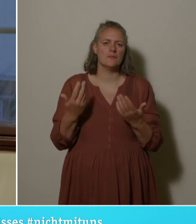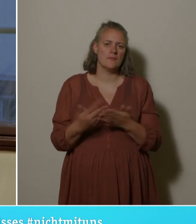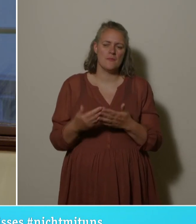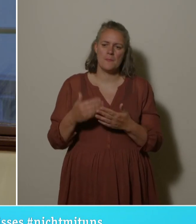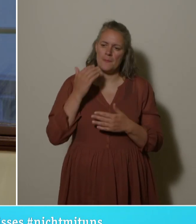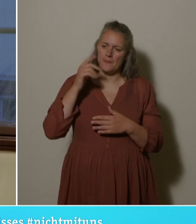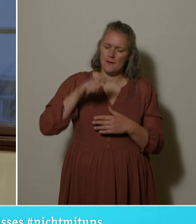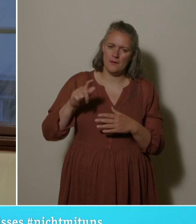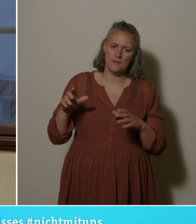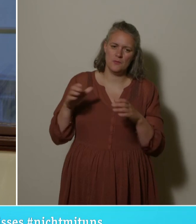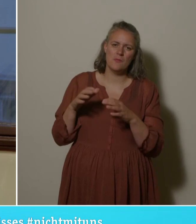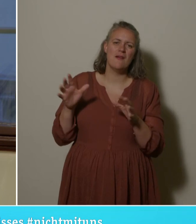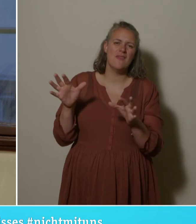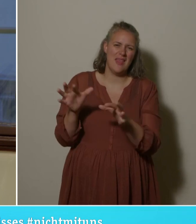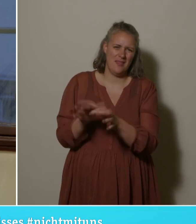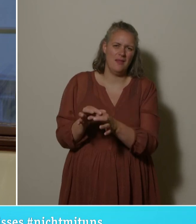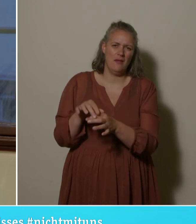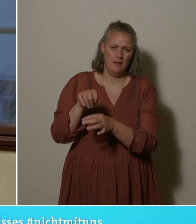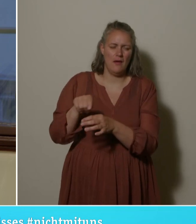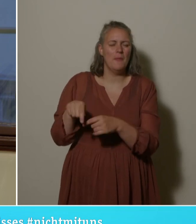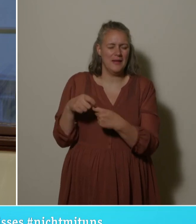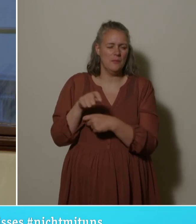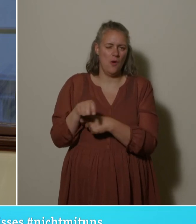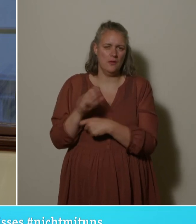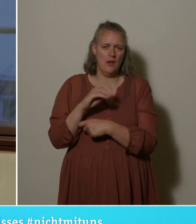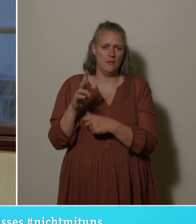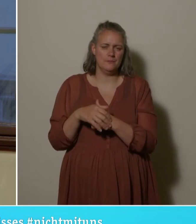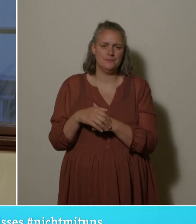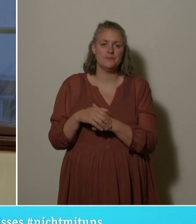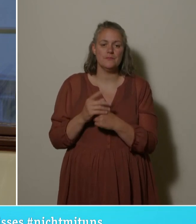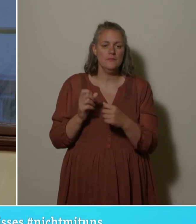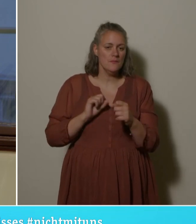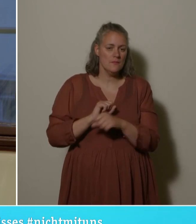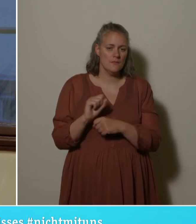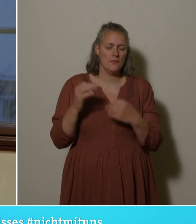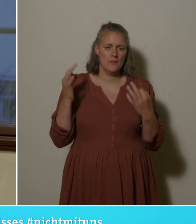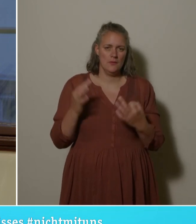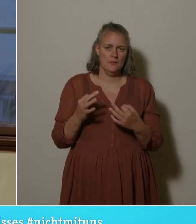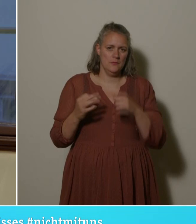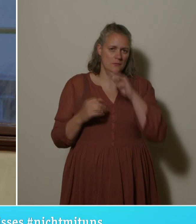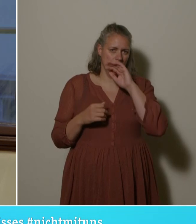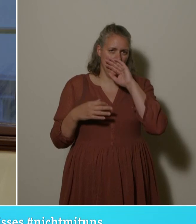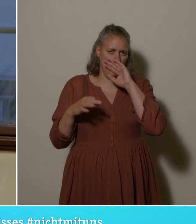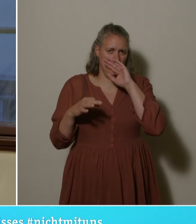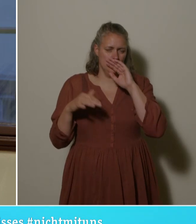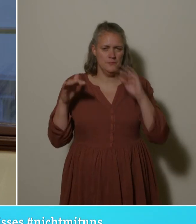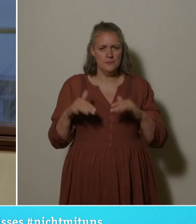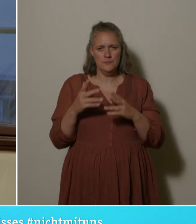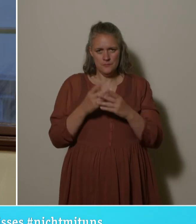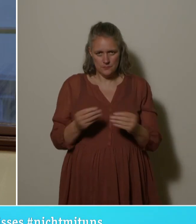Bevölkerungsgruppe geben. Wir gehen davon aus, dass es sehr wenige sind, aber es wird sie geben. Gleichwohl brauchen wir dann tatsächlich eine Einzelfalllösung,